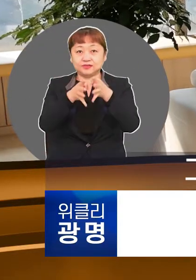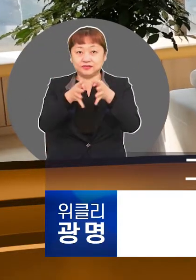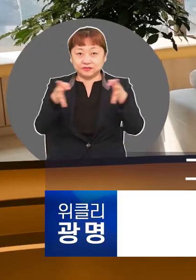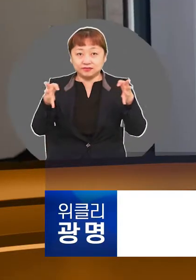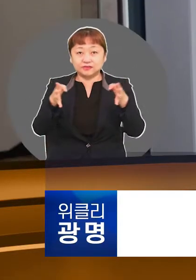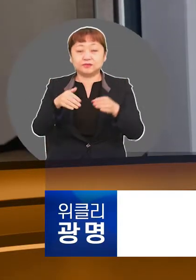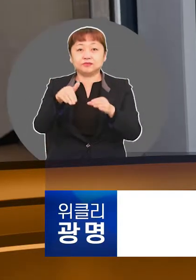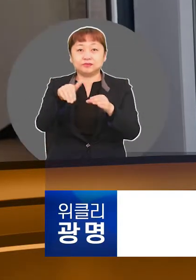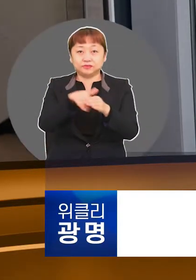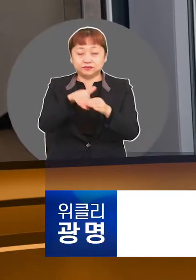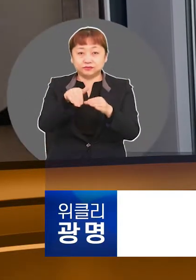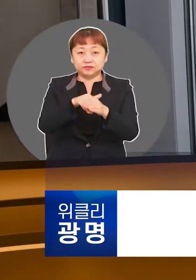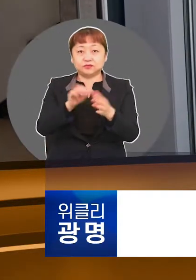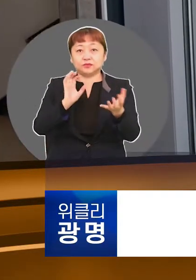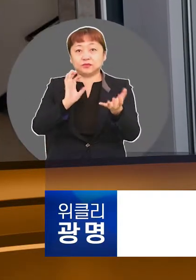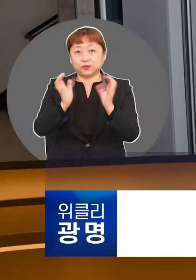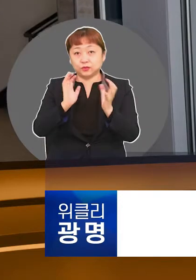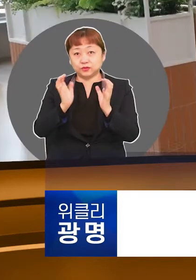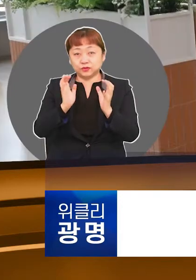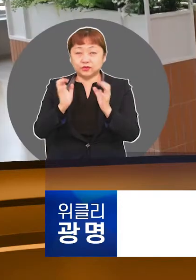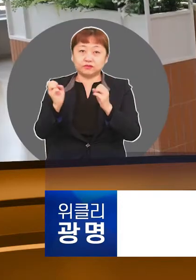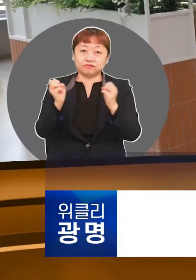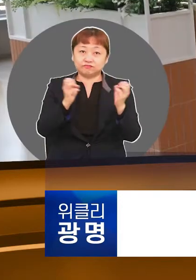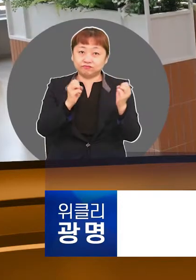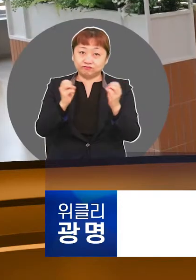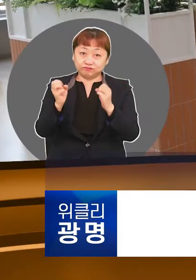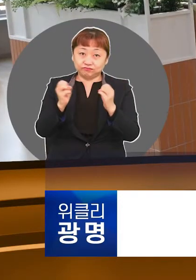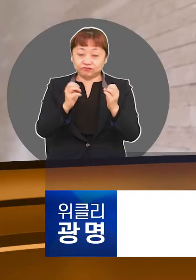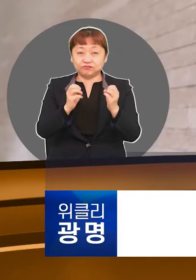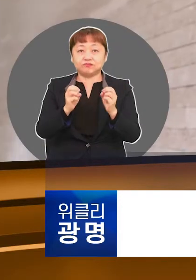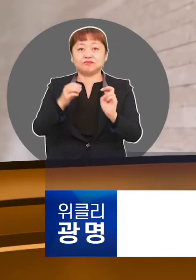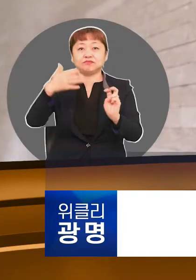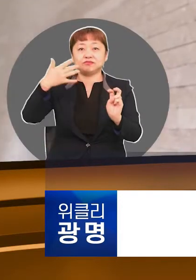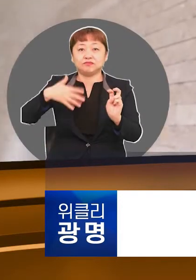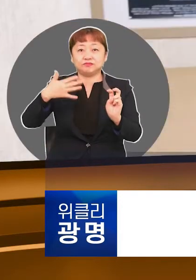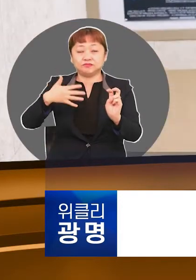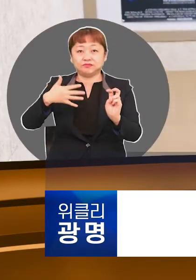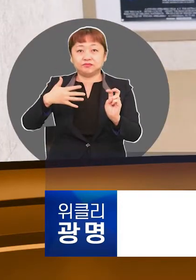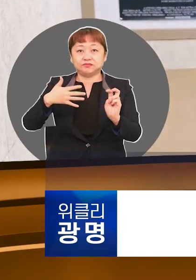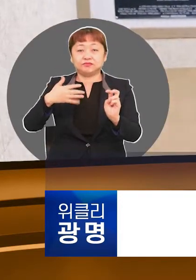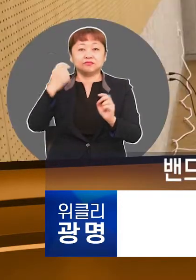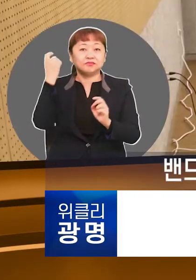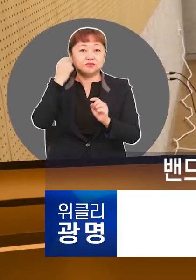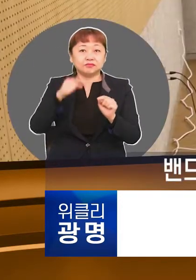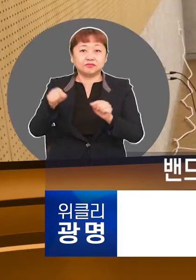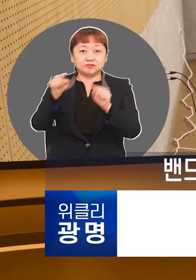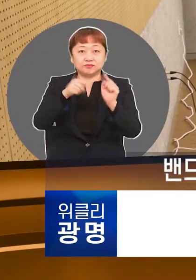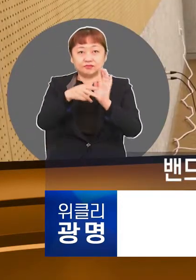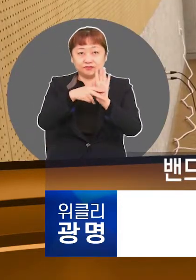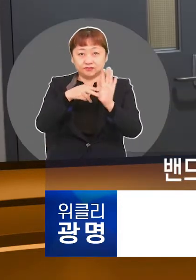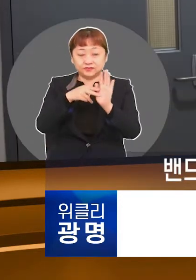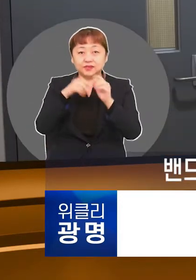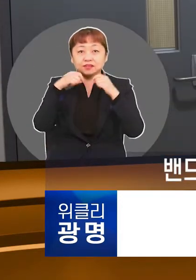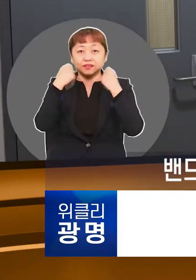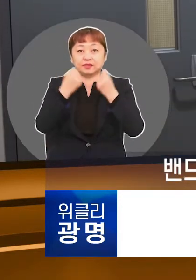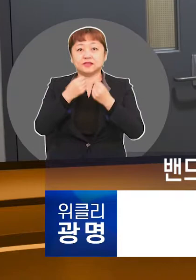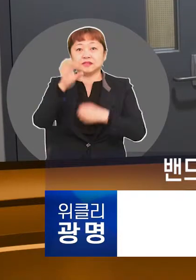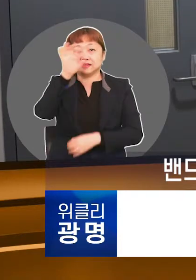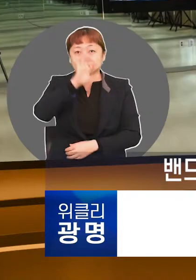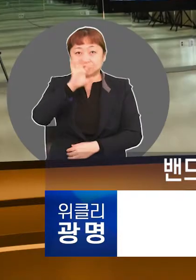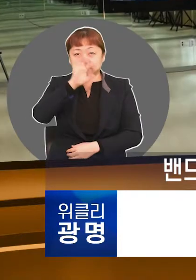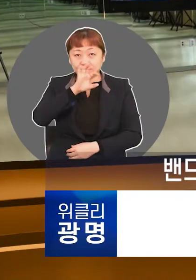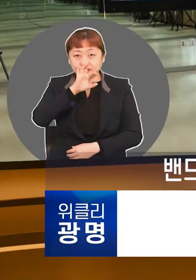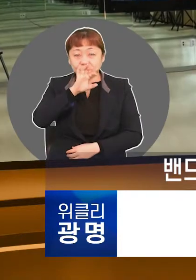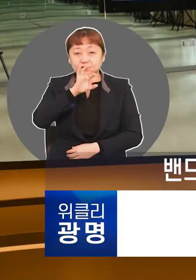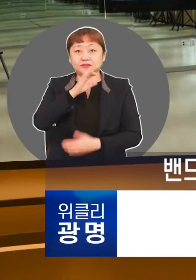있고요 문화 울과 회의실 커뮤니티 공간 미디어 실과 녹음실 또 밴드 실과 개인연습실